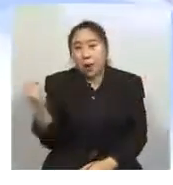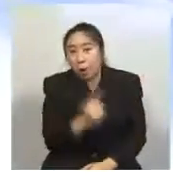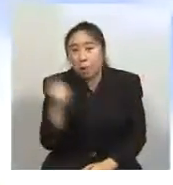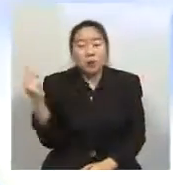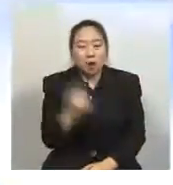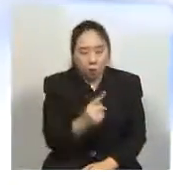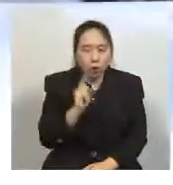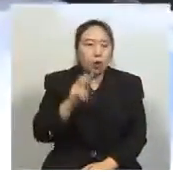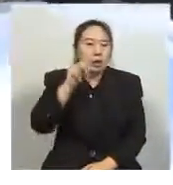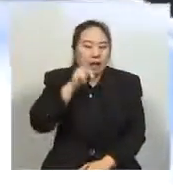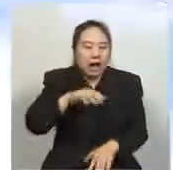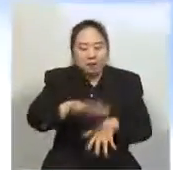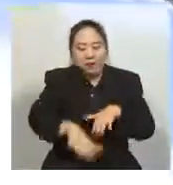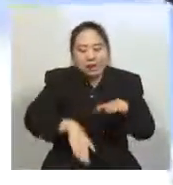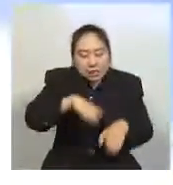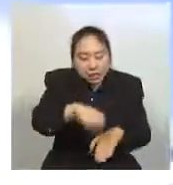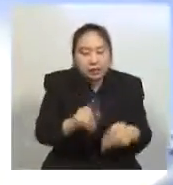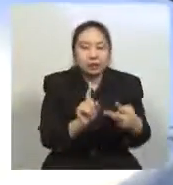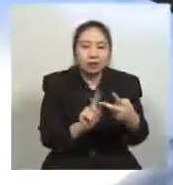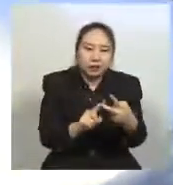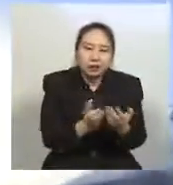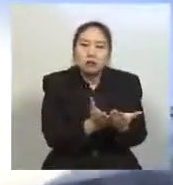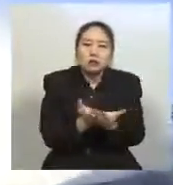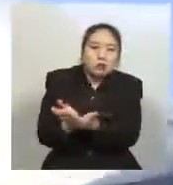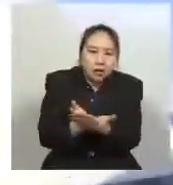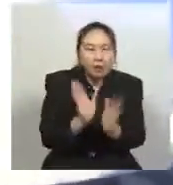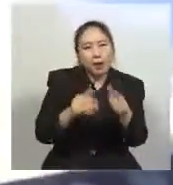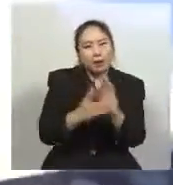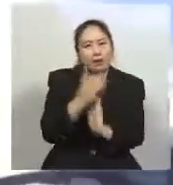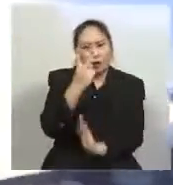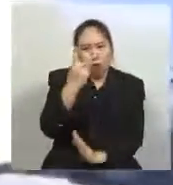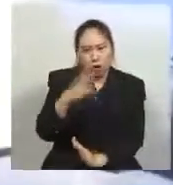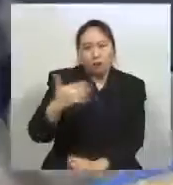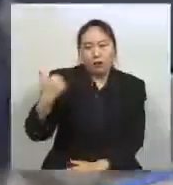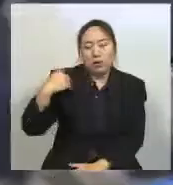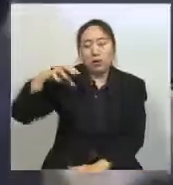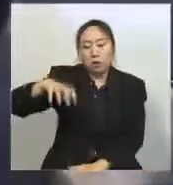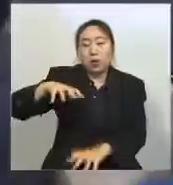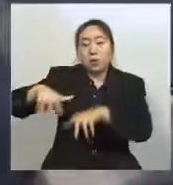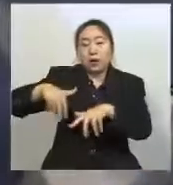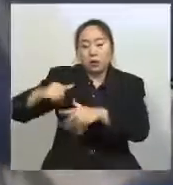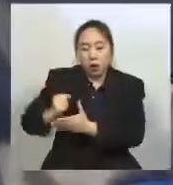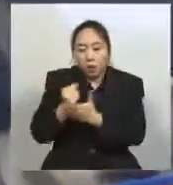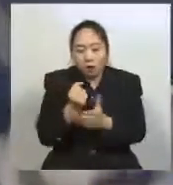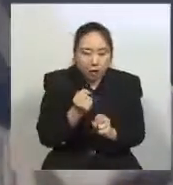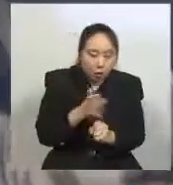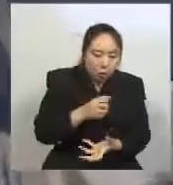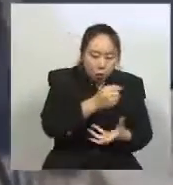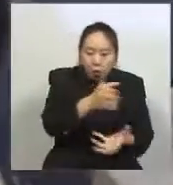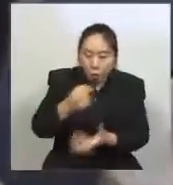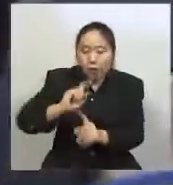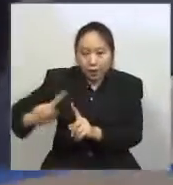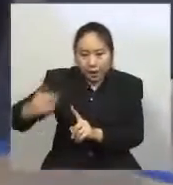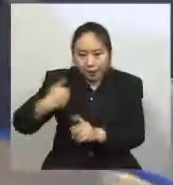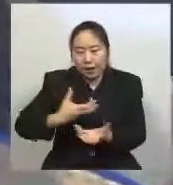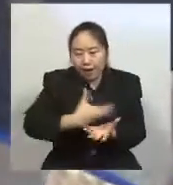ยน้ำเข้าออกหมู่บ้านมานานกว่า2สัปดาห์ซึ่งที่นั่นก็มีจุดรับบริจาคจากประชาชนก็มีเจ้าหน้าที่บริหารจัด